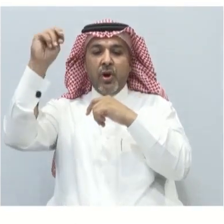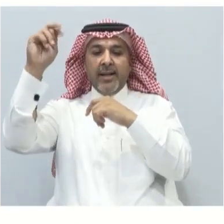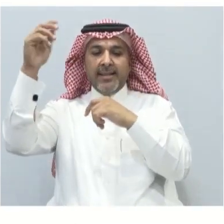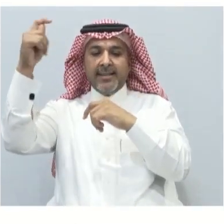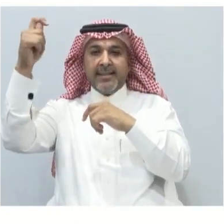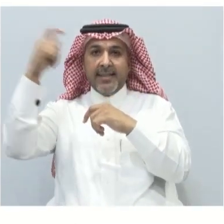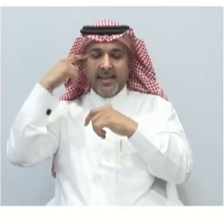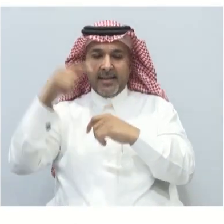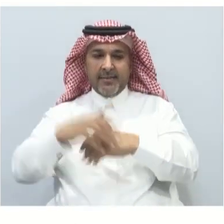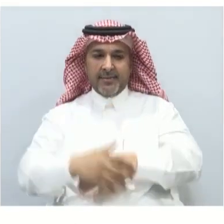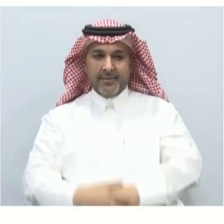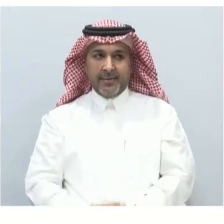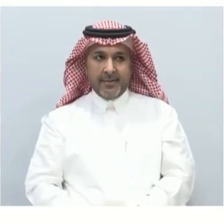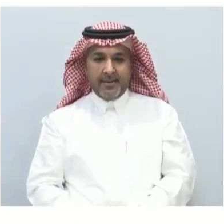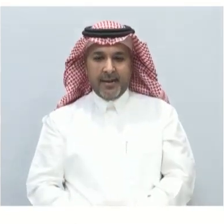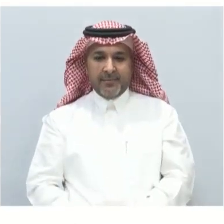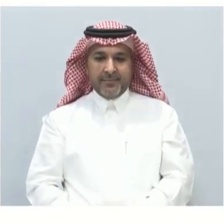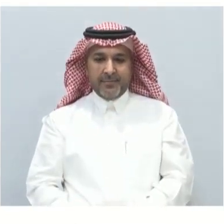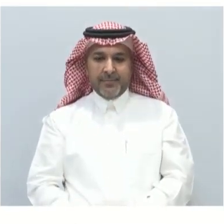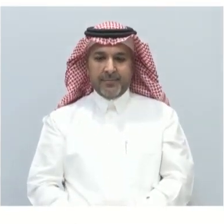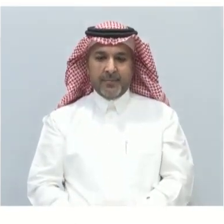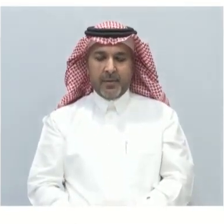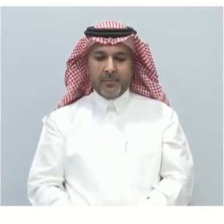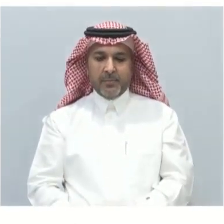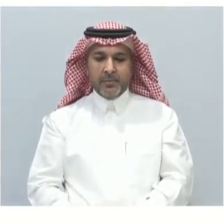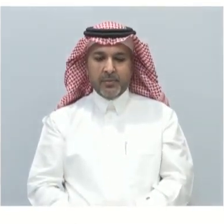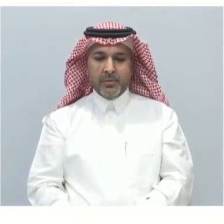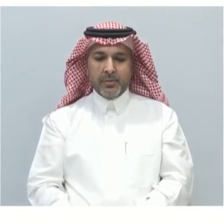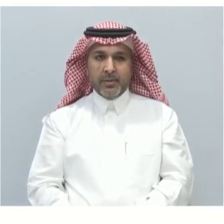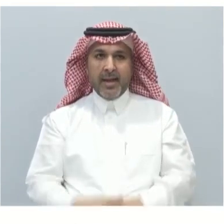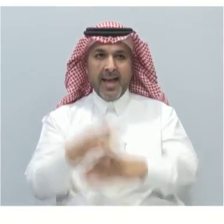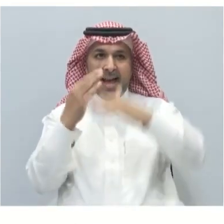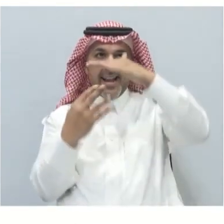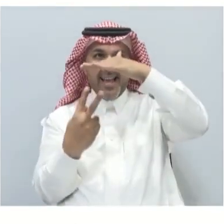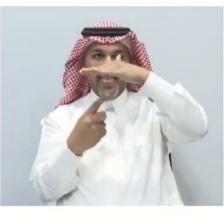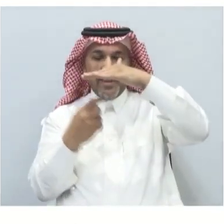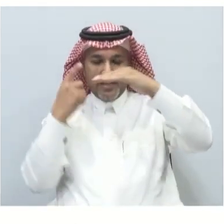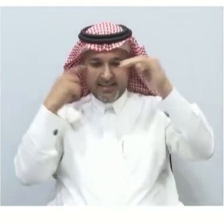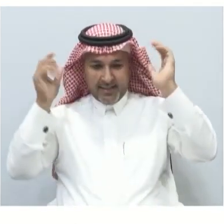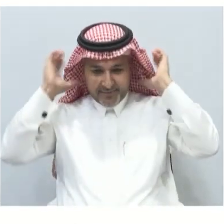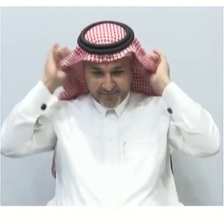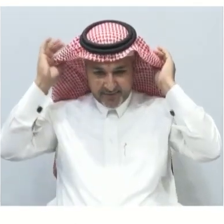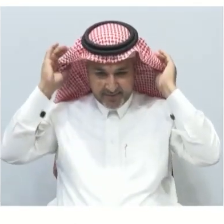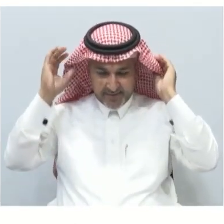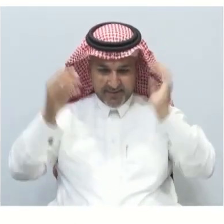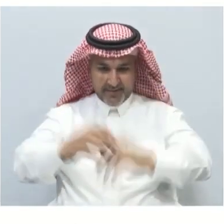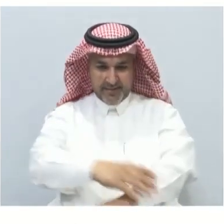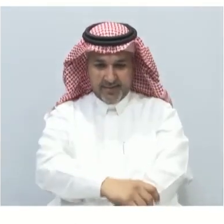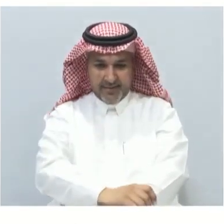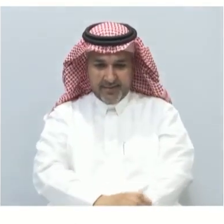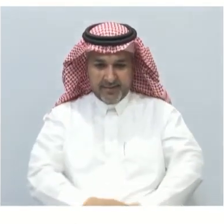0.042 دائما نكتب النسبه بشكل عدد عشري على 12 اس 12 ض